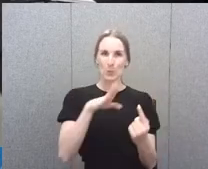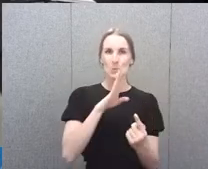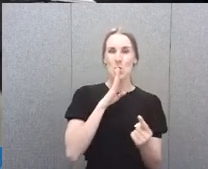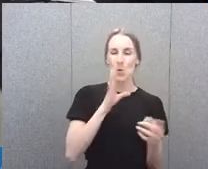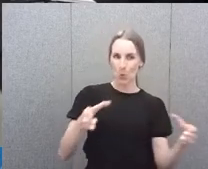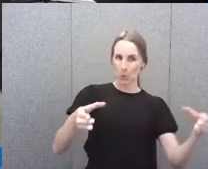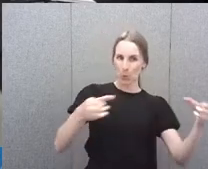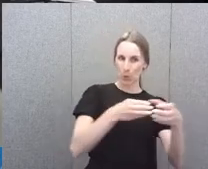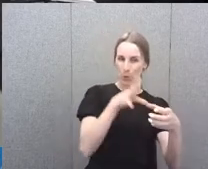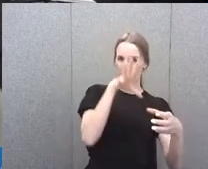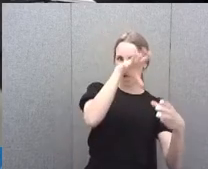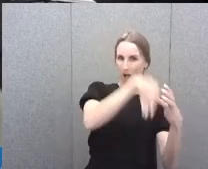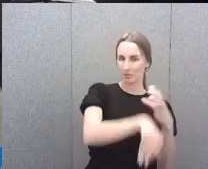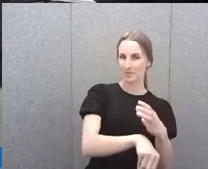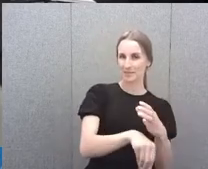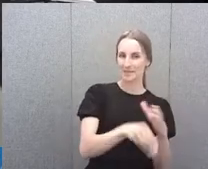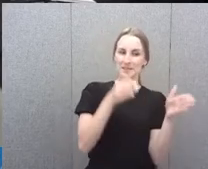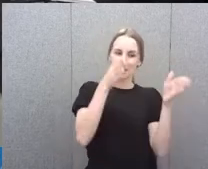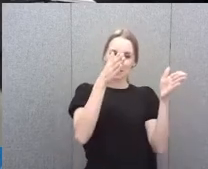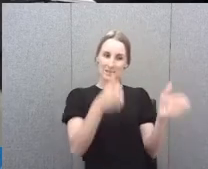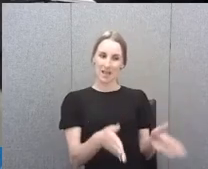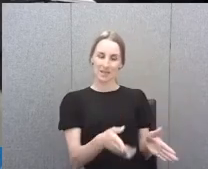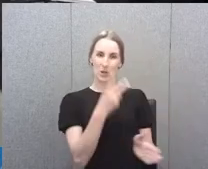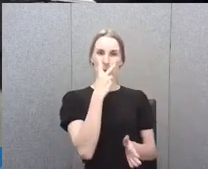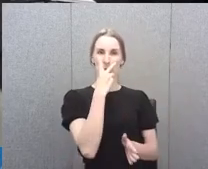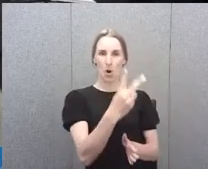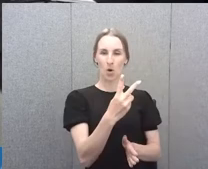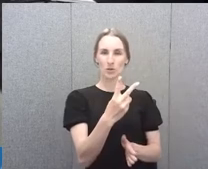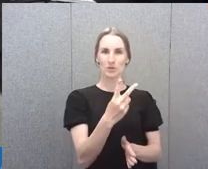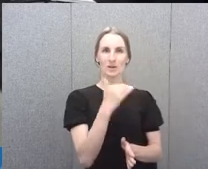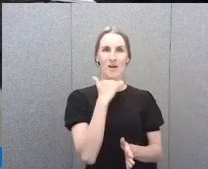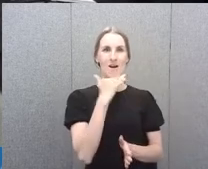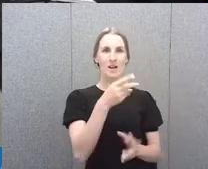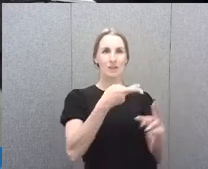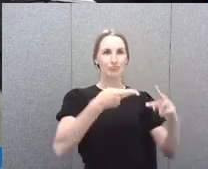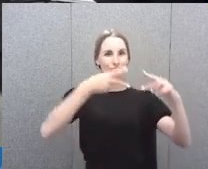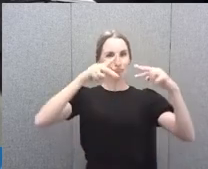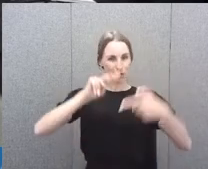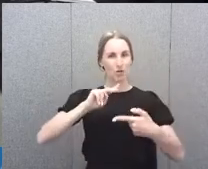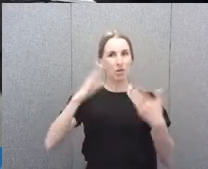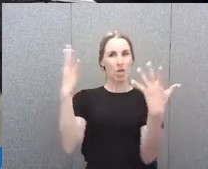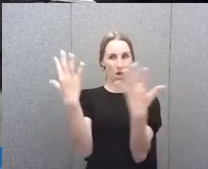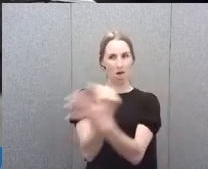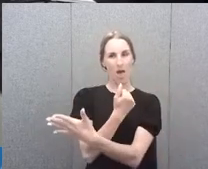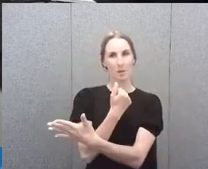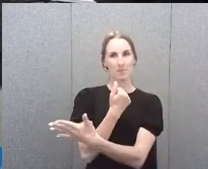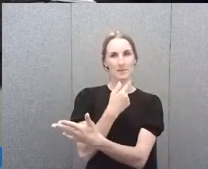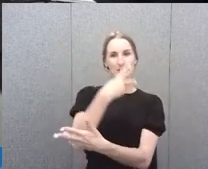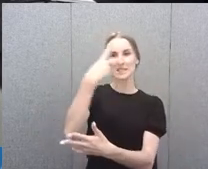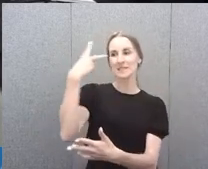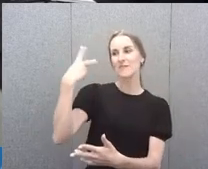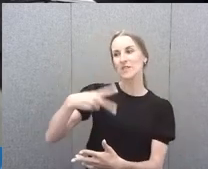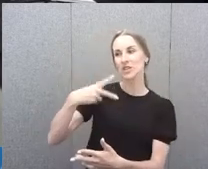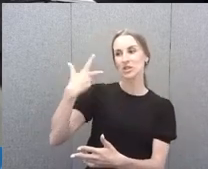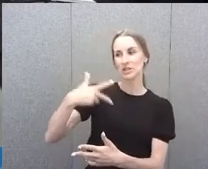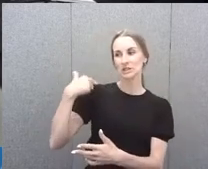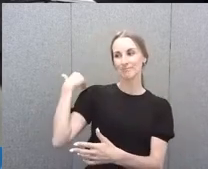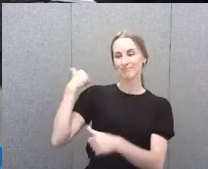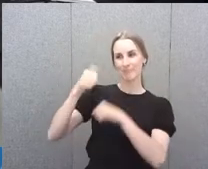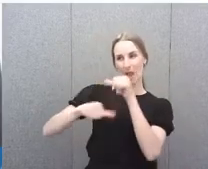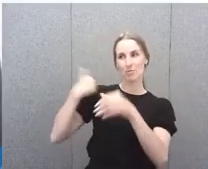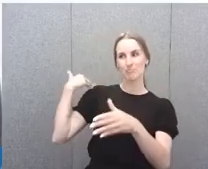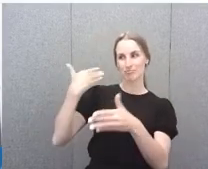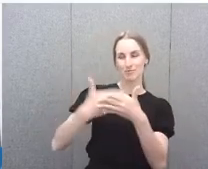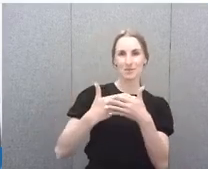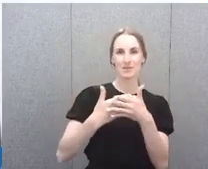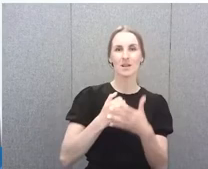быть среди вас в группе этих мощных, я бы сказала, женщин и смотреть, наблюдать за